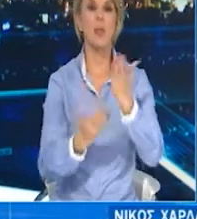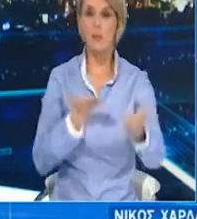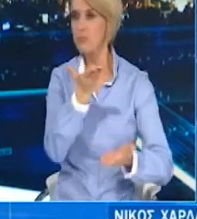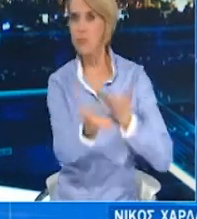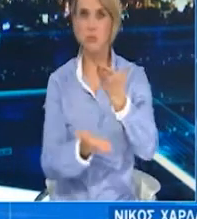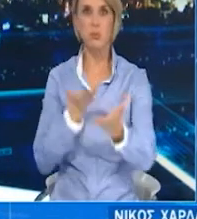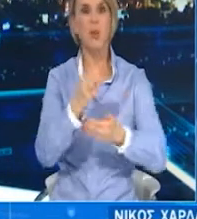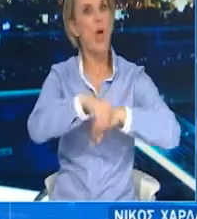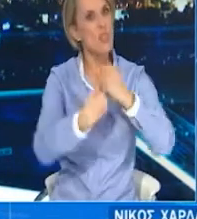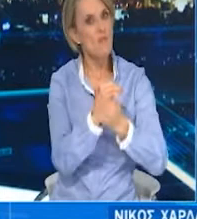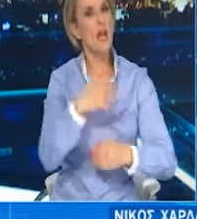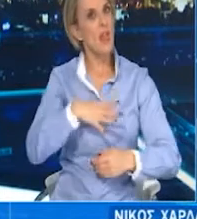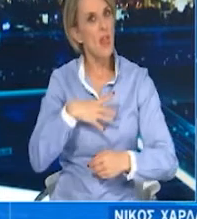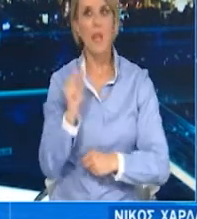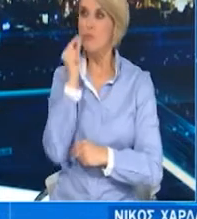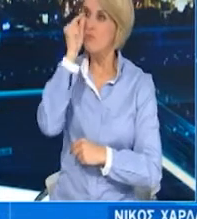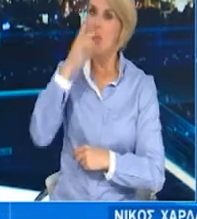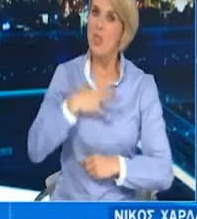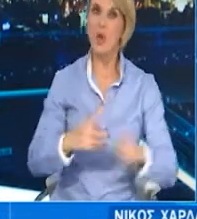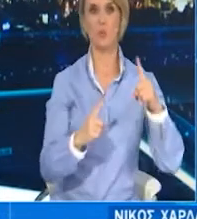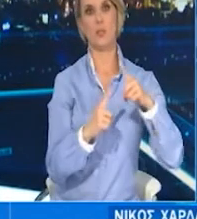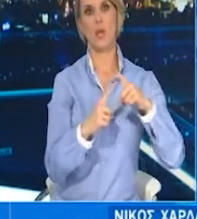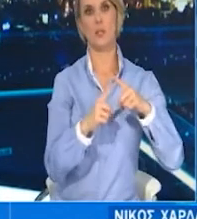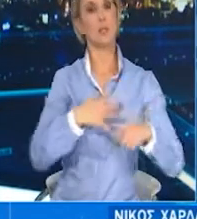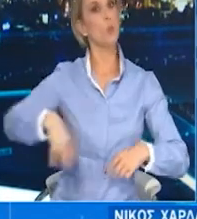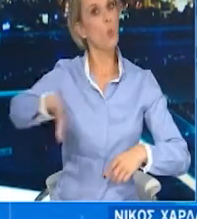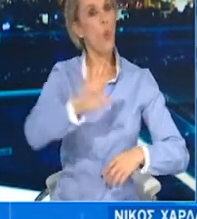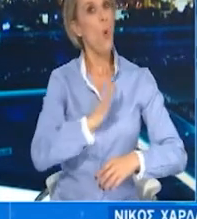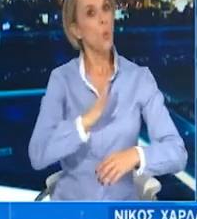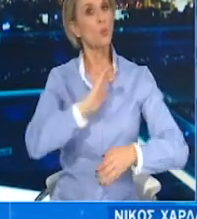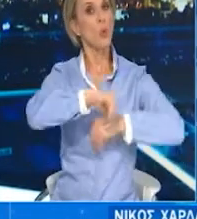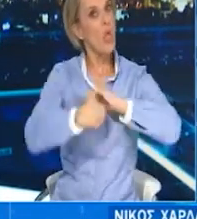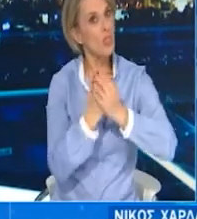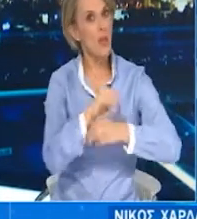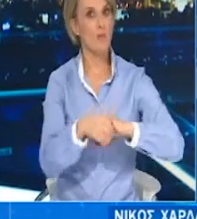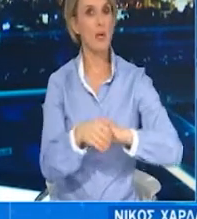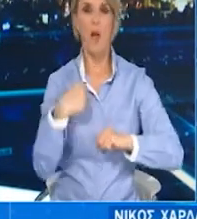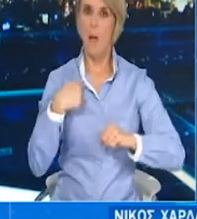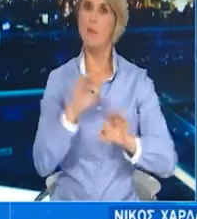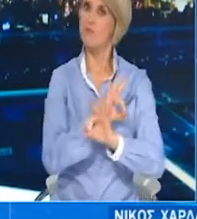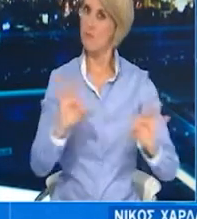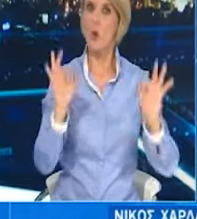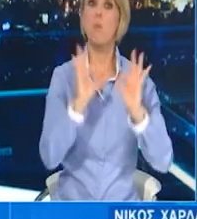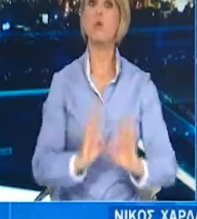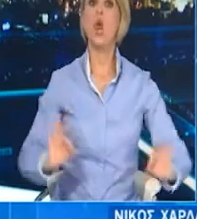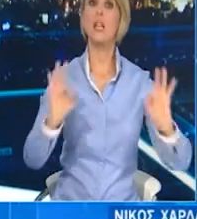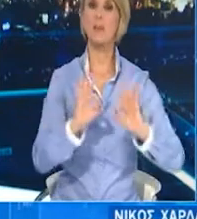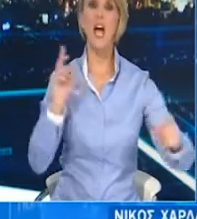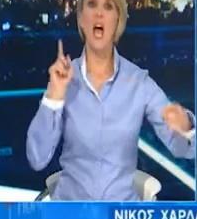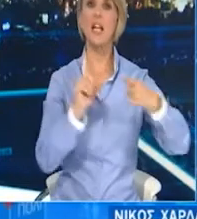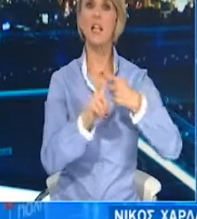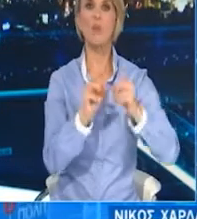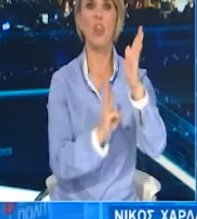σε μεγάλη πλειοψηφία από τις μεγάλες μας πόλεις και περιφερειακές ενότητες και έχουν προγραμματιστεί ήδη 13.215 ραντεβού.